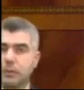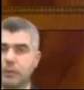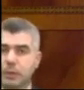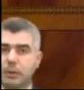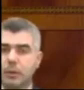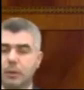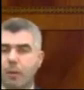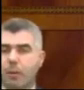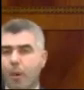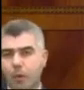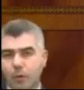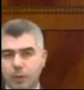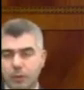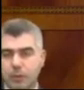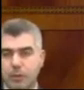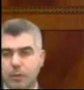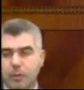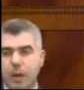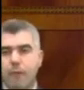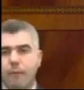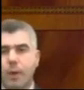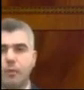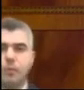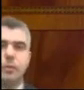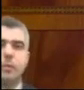وتهيمن على هذه